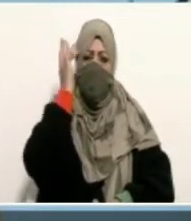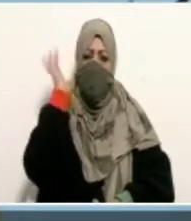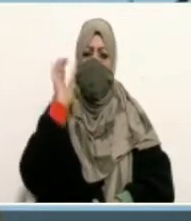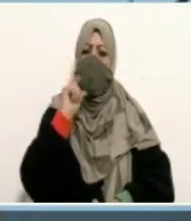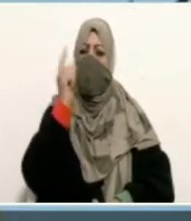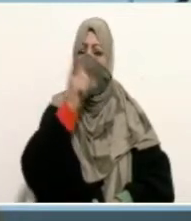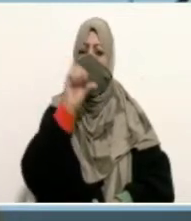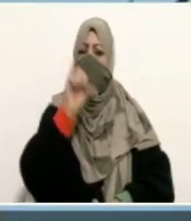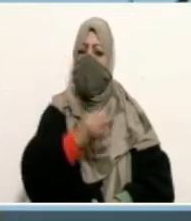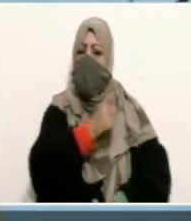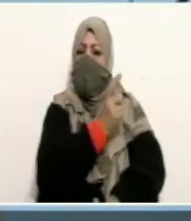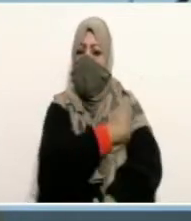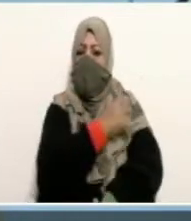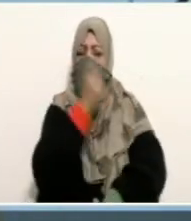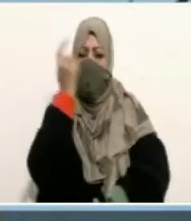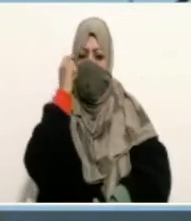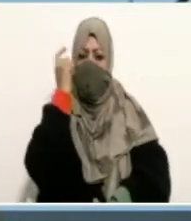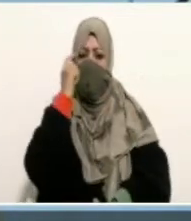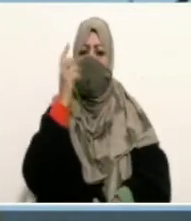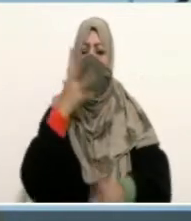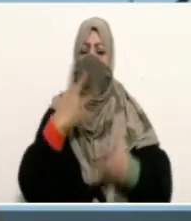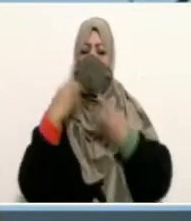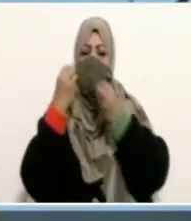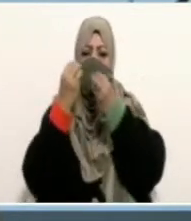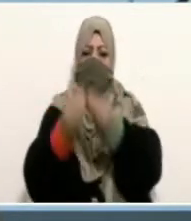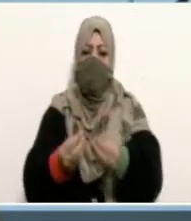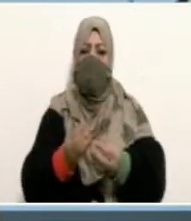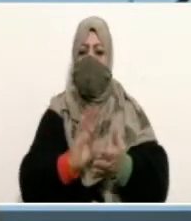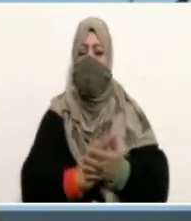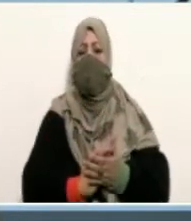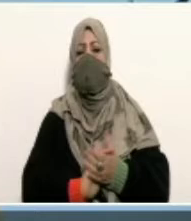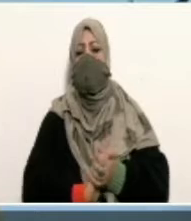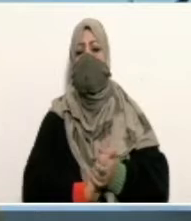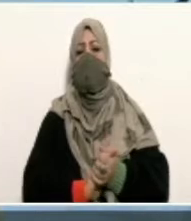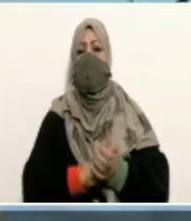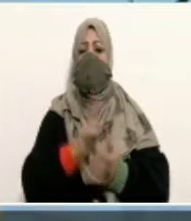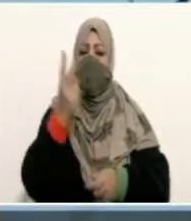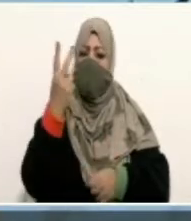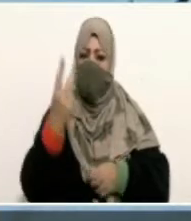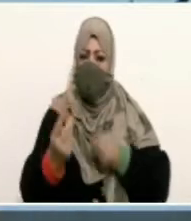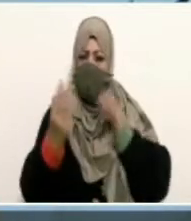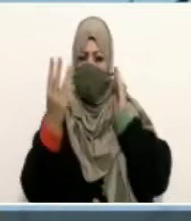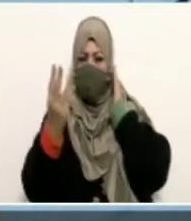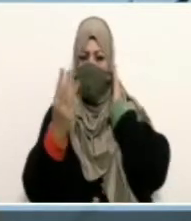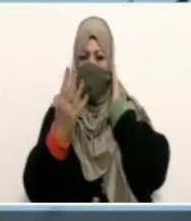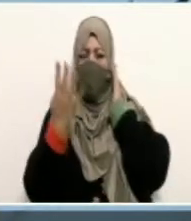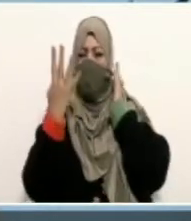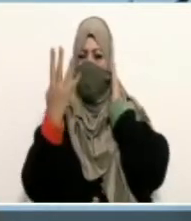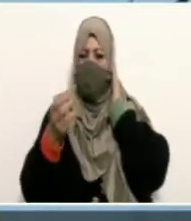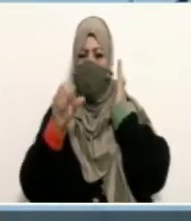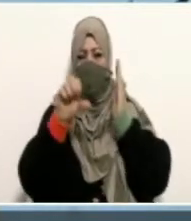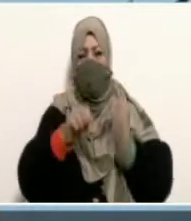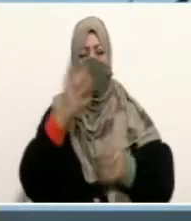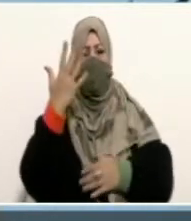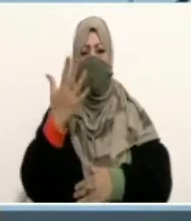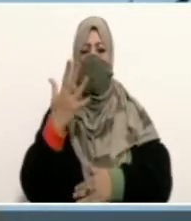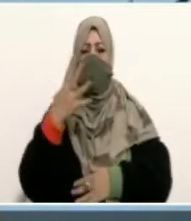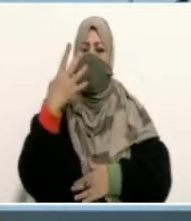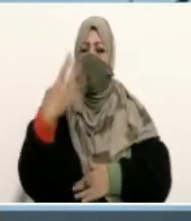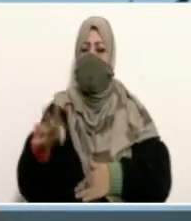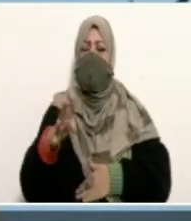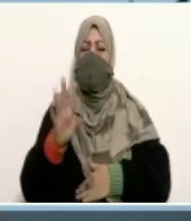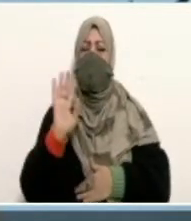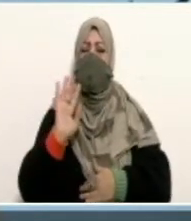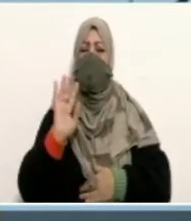تعالى. كذلك مثلا لو كان العدد مثلا 3 4 كفارات 5 كفارات في الـ40 مثلا 200 دينار، 200 دينار